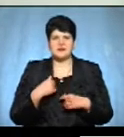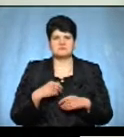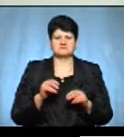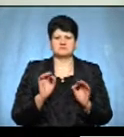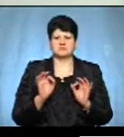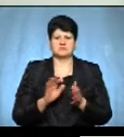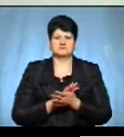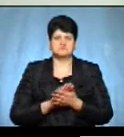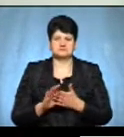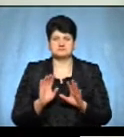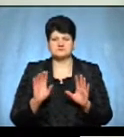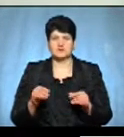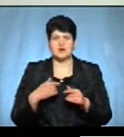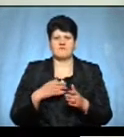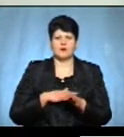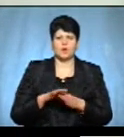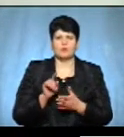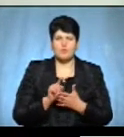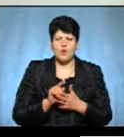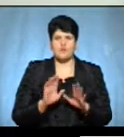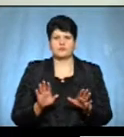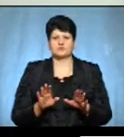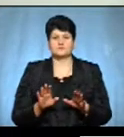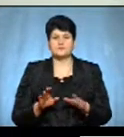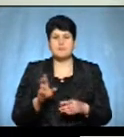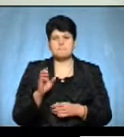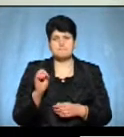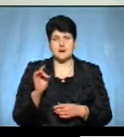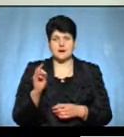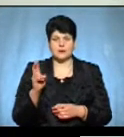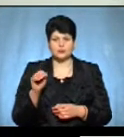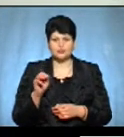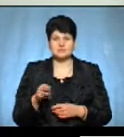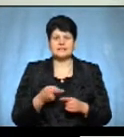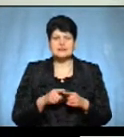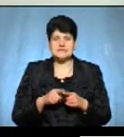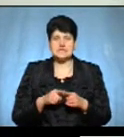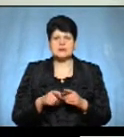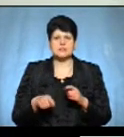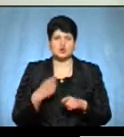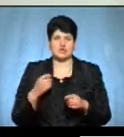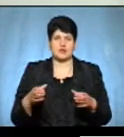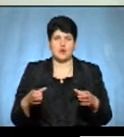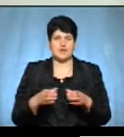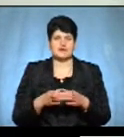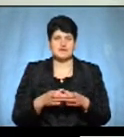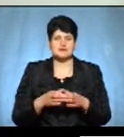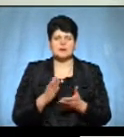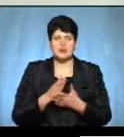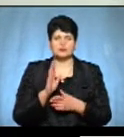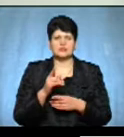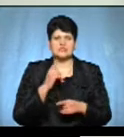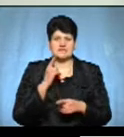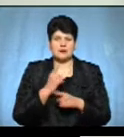я легітимний, там, я виконував свій обов'язок і тому подібне. Беркут – це злочинна організація. Має бути